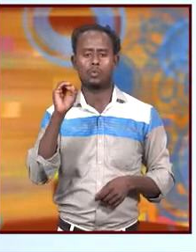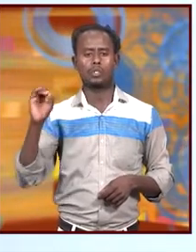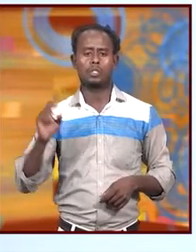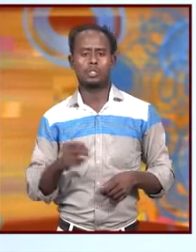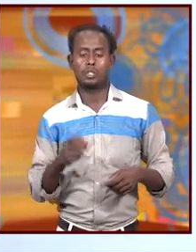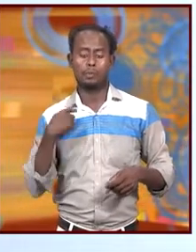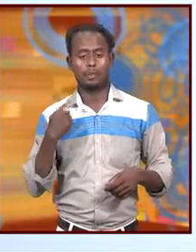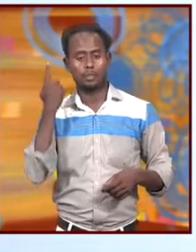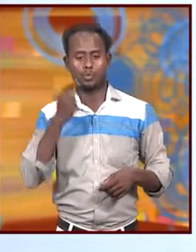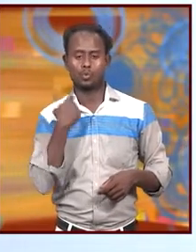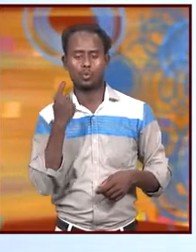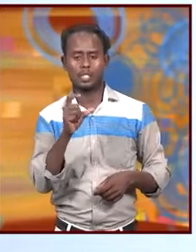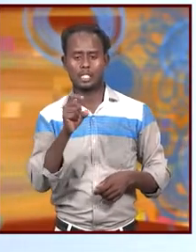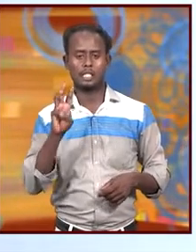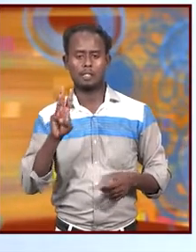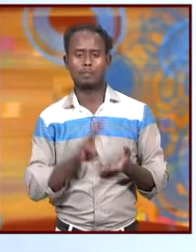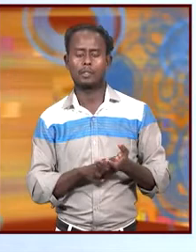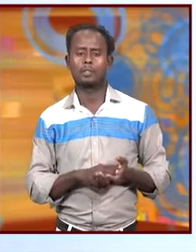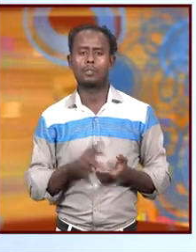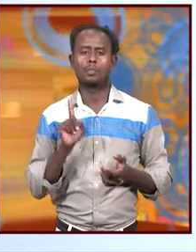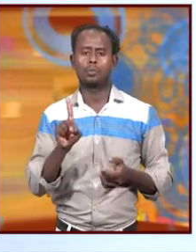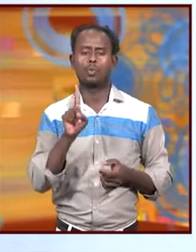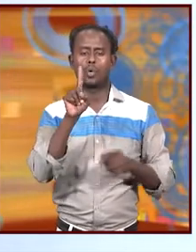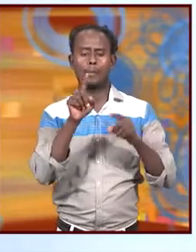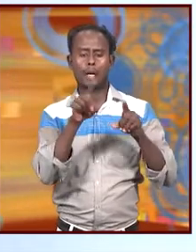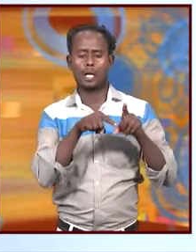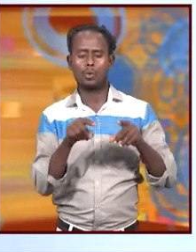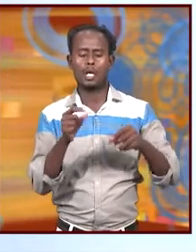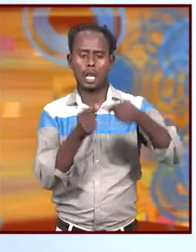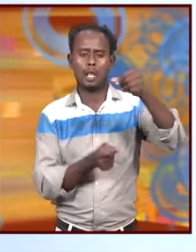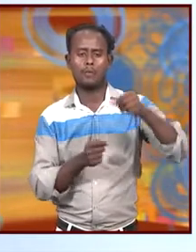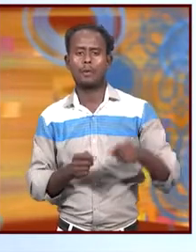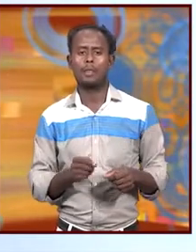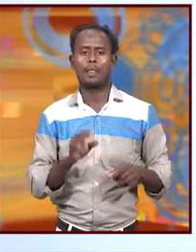800 சதுர சென்டிமீட்டர் என்று கண்டிருக்கிறோம். ஒரு பக்கத்தினுடைய அளவு